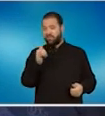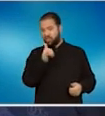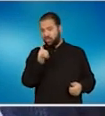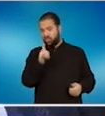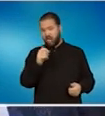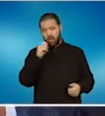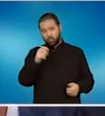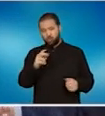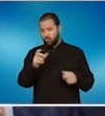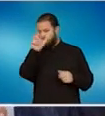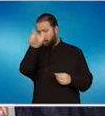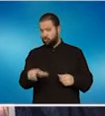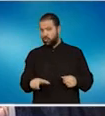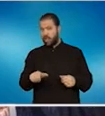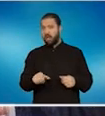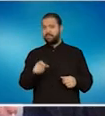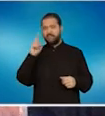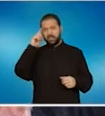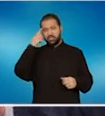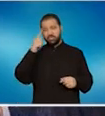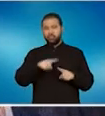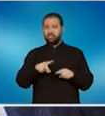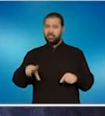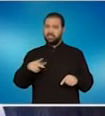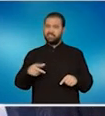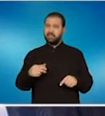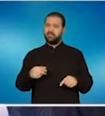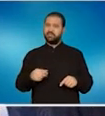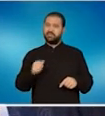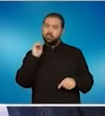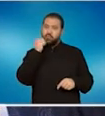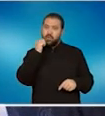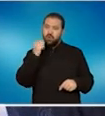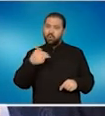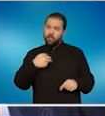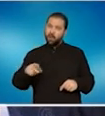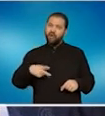înțeleg perfect că și știu ce înseamnă bunicul meu, a fost tot deținut politic.